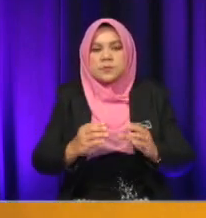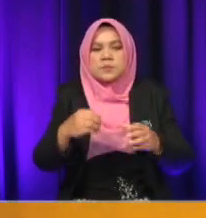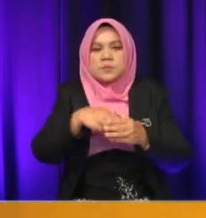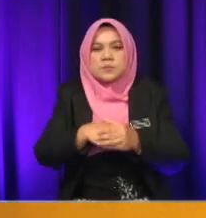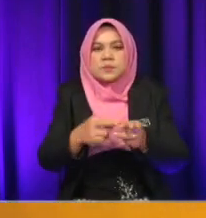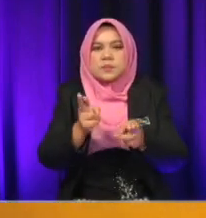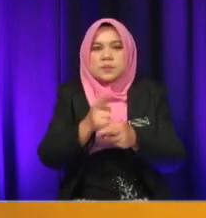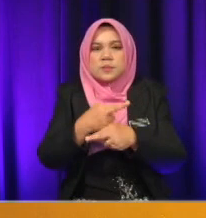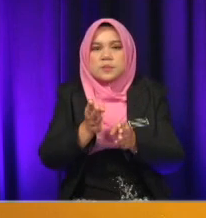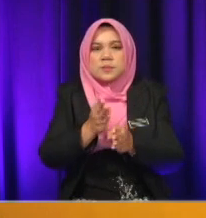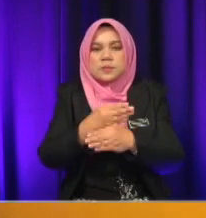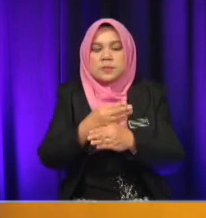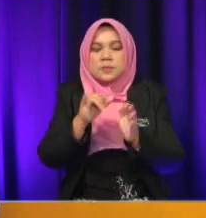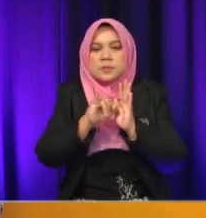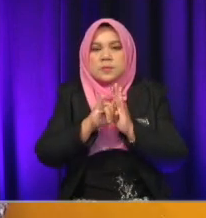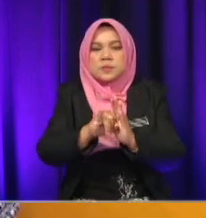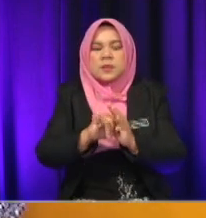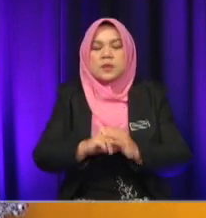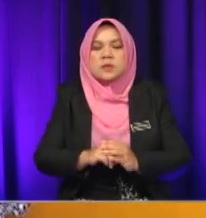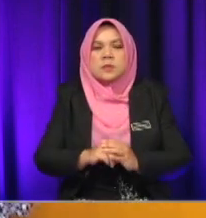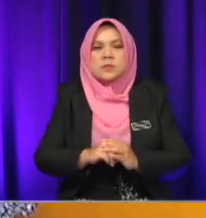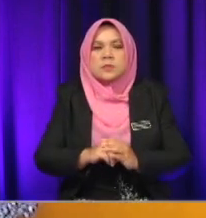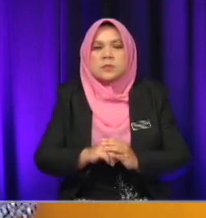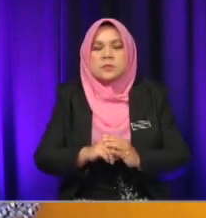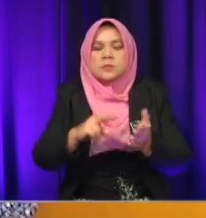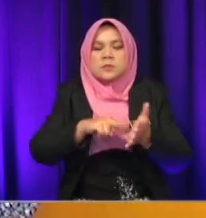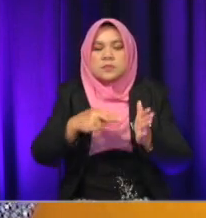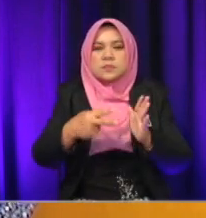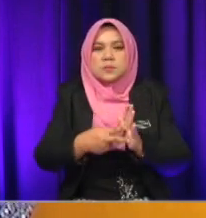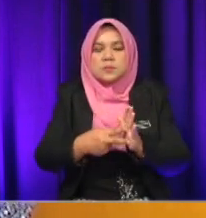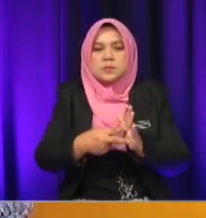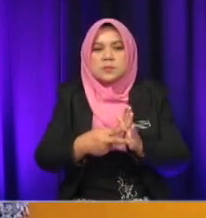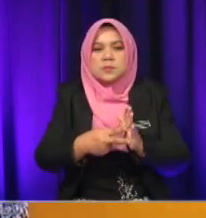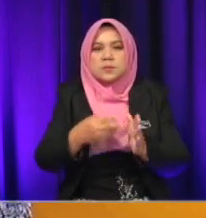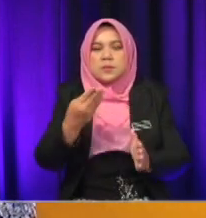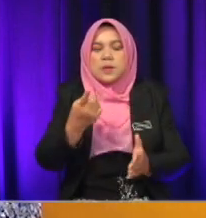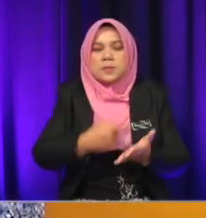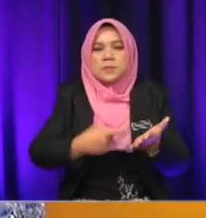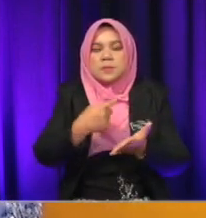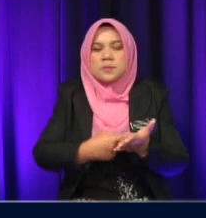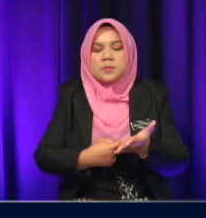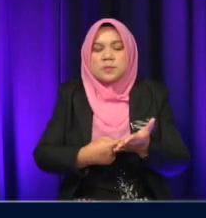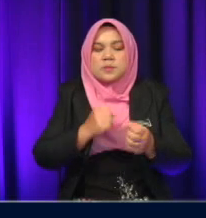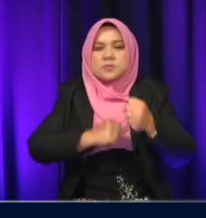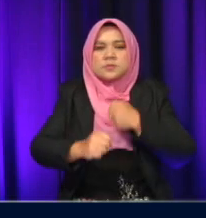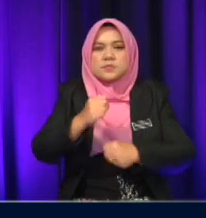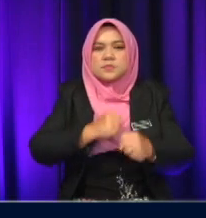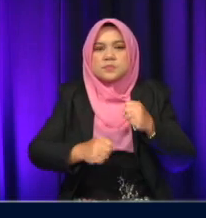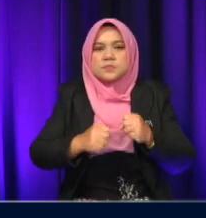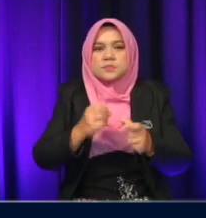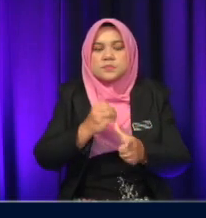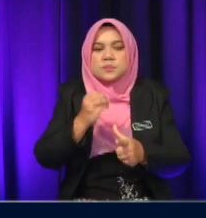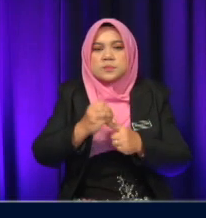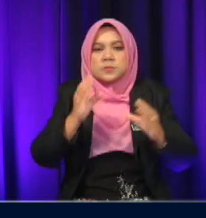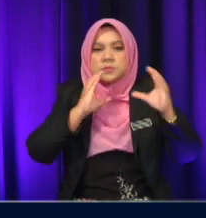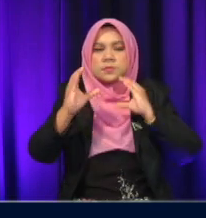bentuk pengiklanan. Okey, jadi pengiklanan itu bermaksud sebarang bentuk persembahan atau